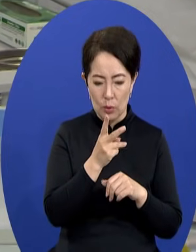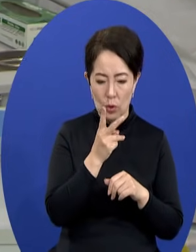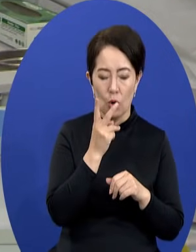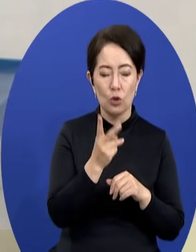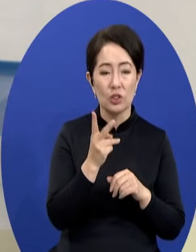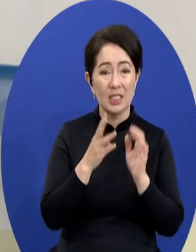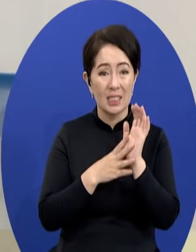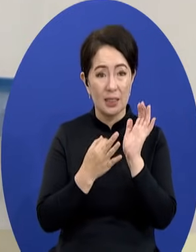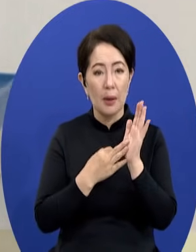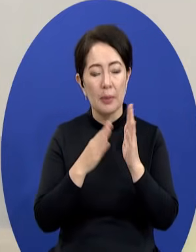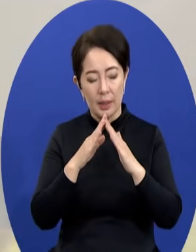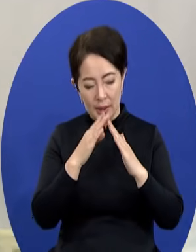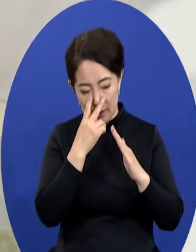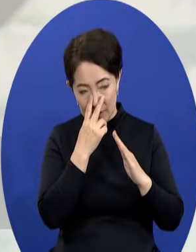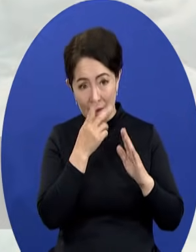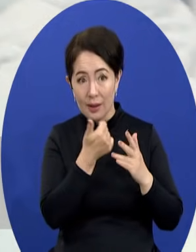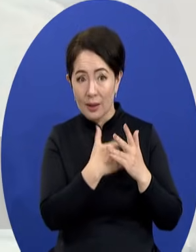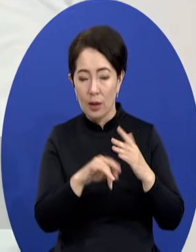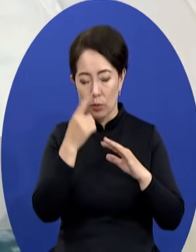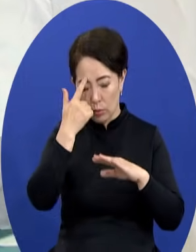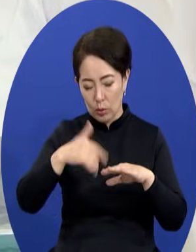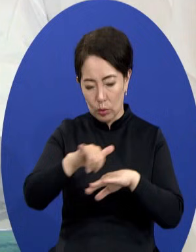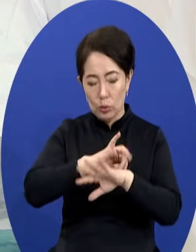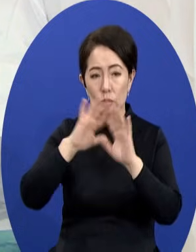1,298 нь гэрийн хяналтаас гарч нийтдээ улсын хэмжээнд